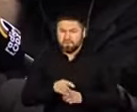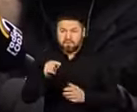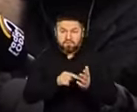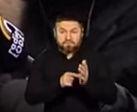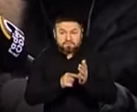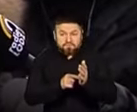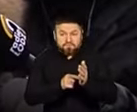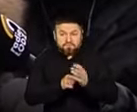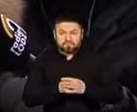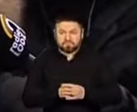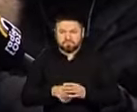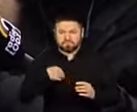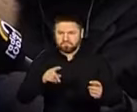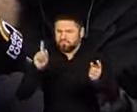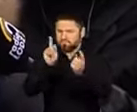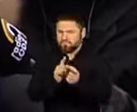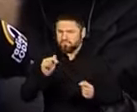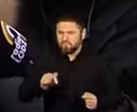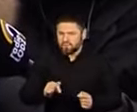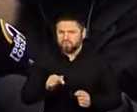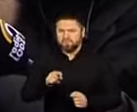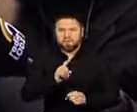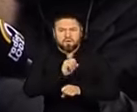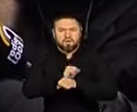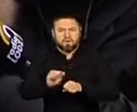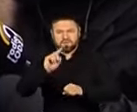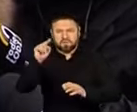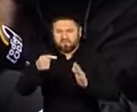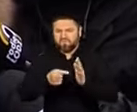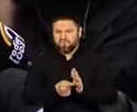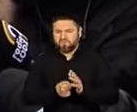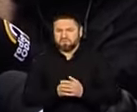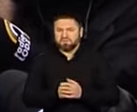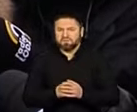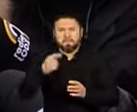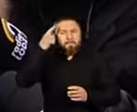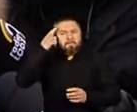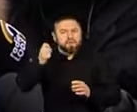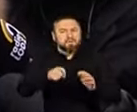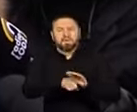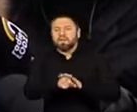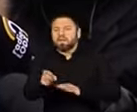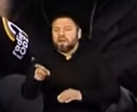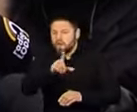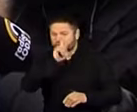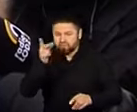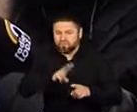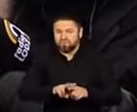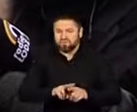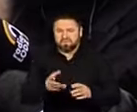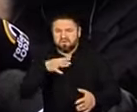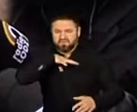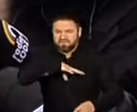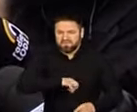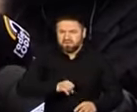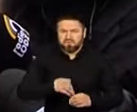że spotykamy się tutaj, to przede wszystkim właśnie pamięć dla tych, którzy nie przetrwali